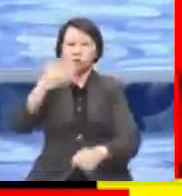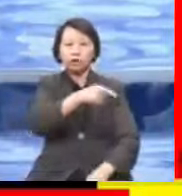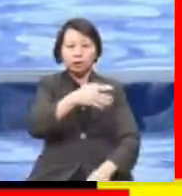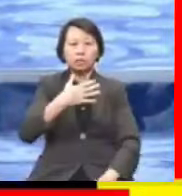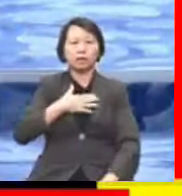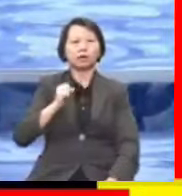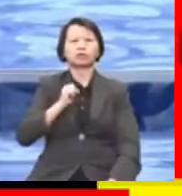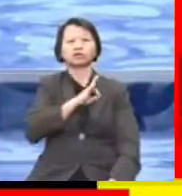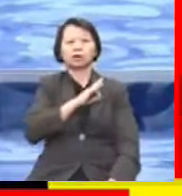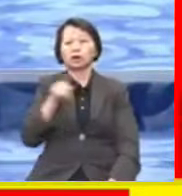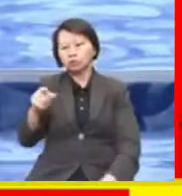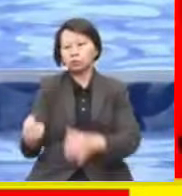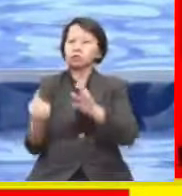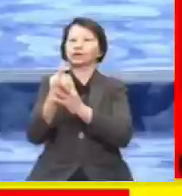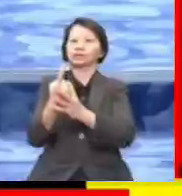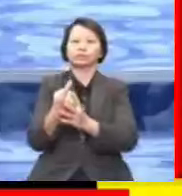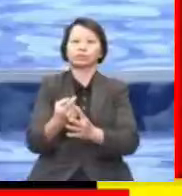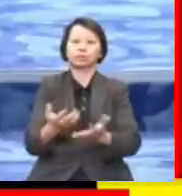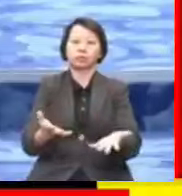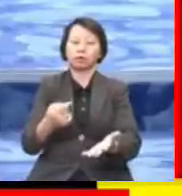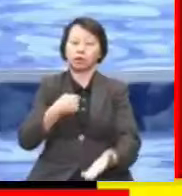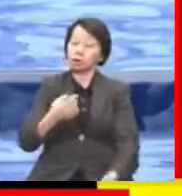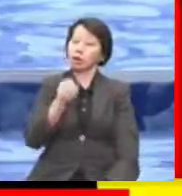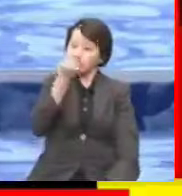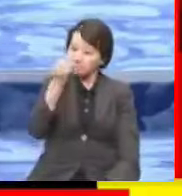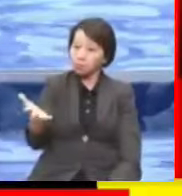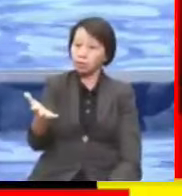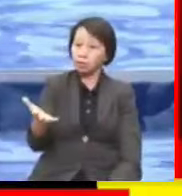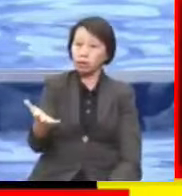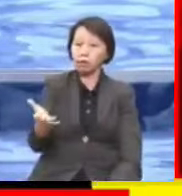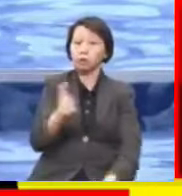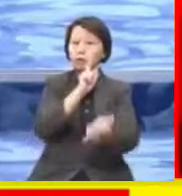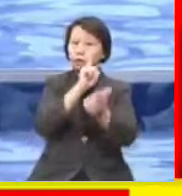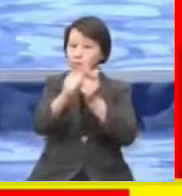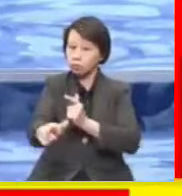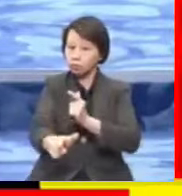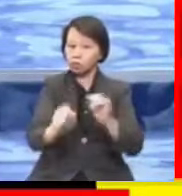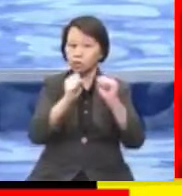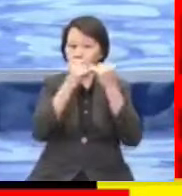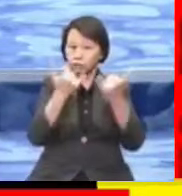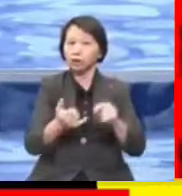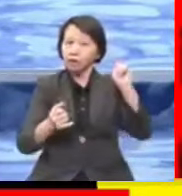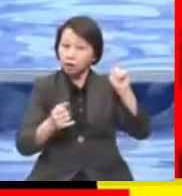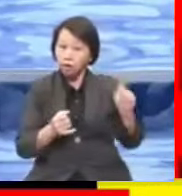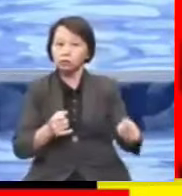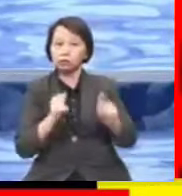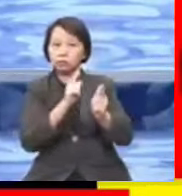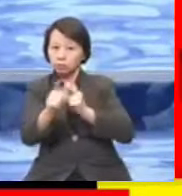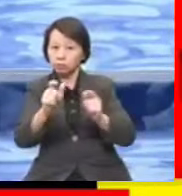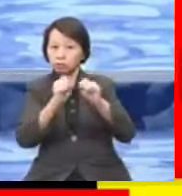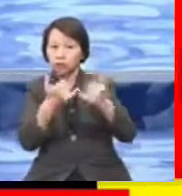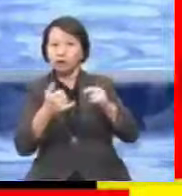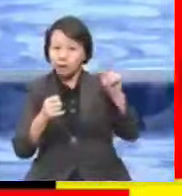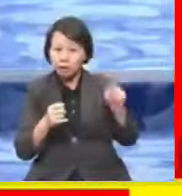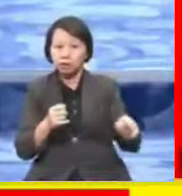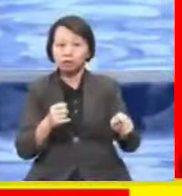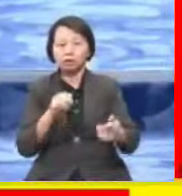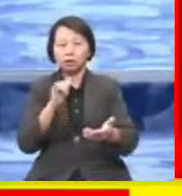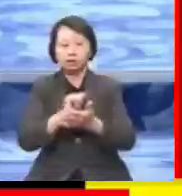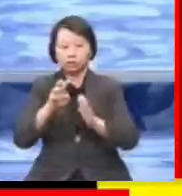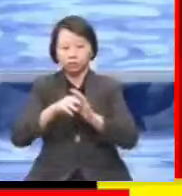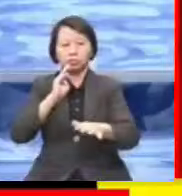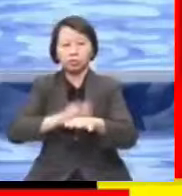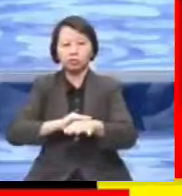maka itu dibangkitkan tapi saya nak bagitahu kelulusan kepada Syarikat itu adalah semasa